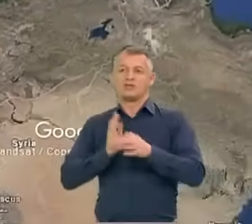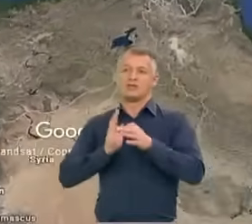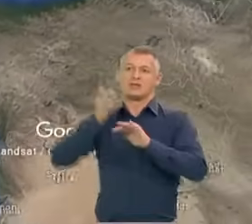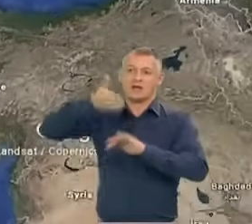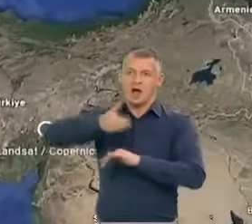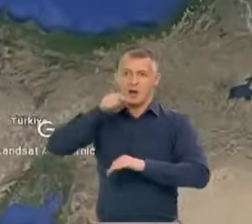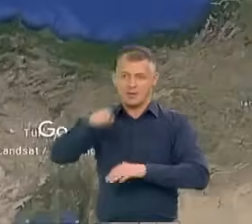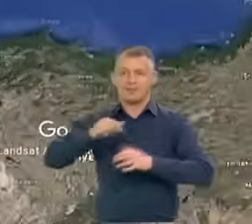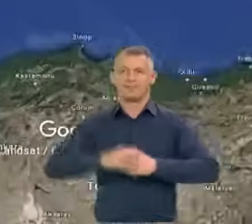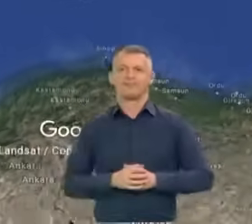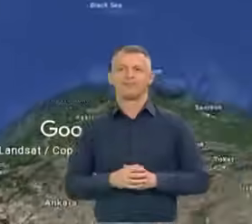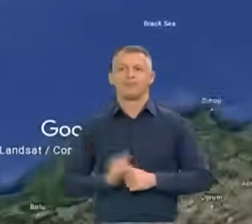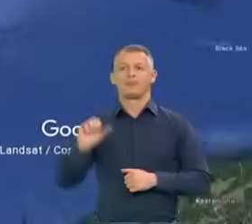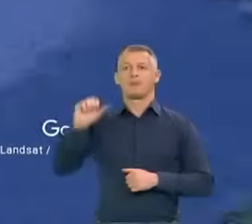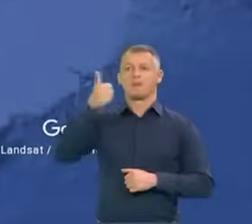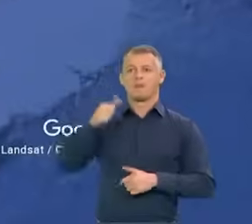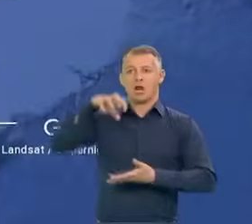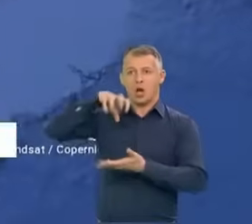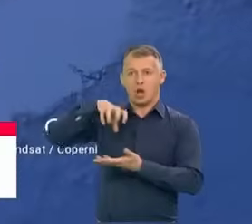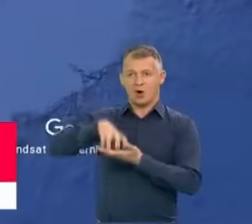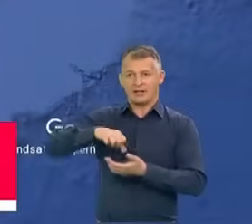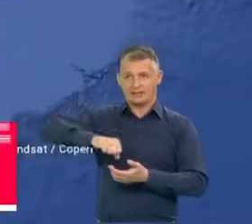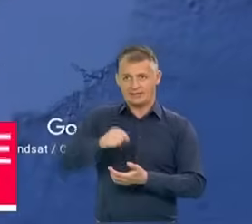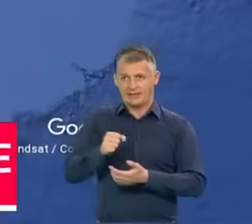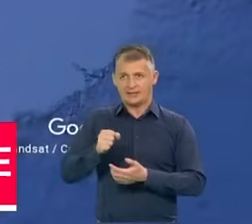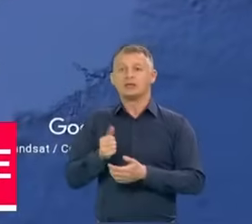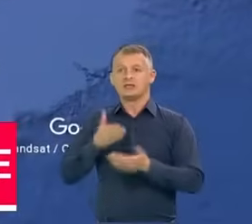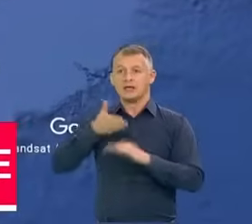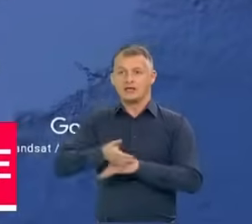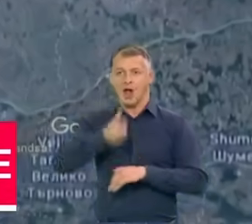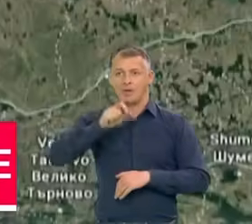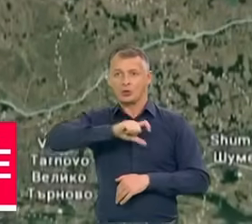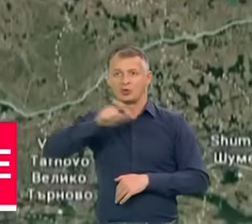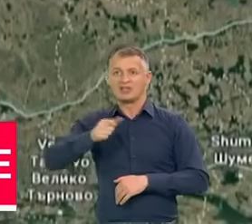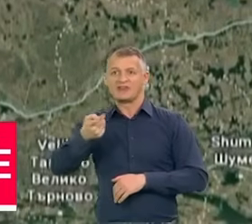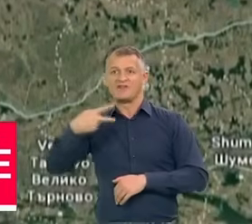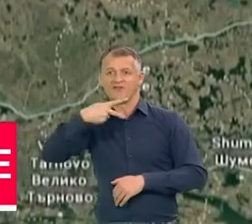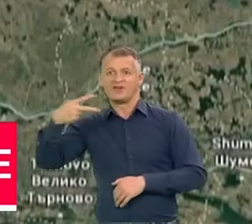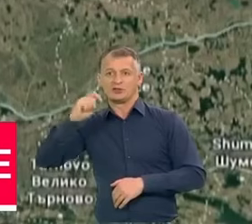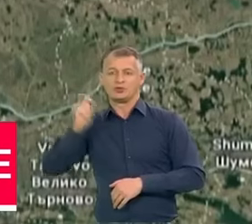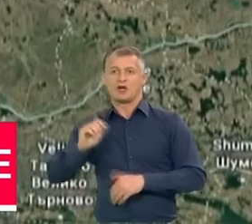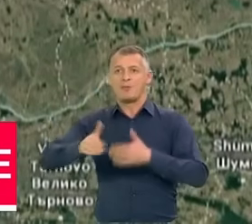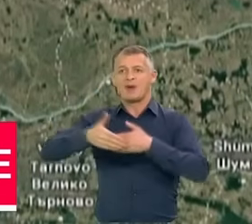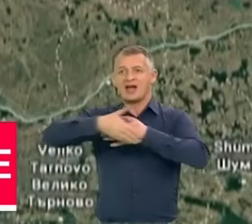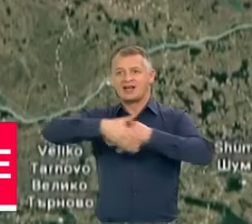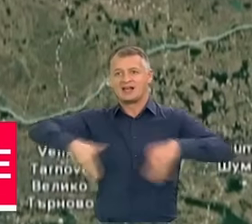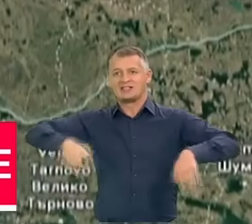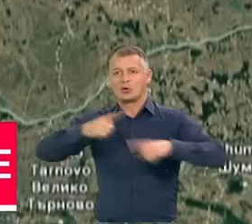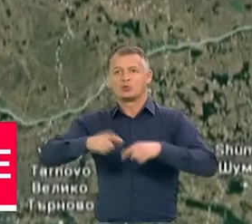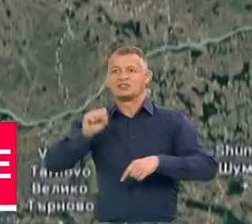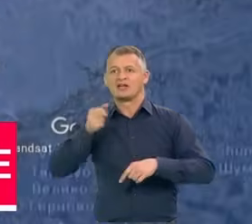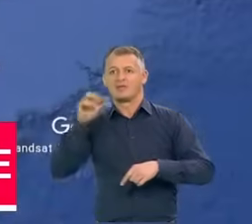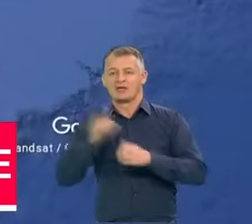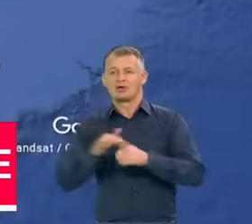medie primele localități Ce riscă să fie inundate de Dunăre sunt cele din vestul țării aflate la granița cu Serbia în zona